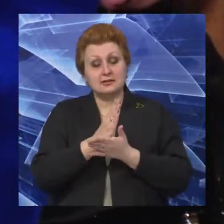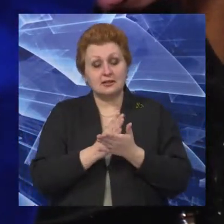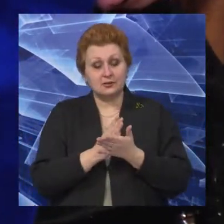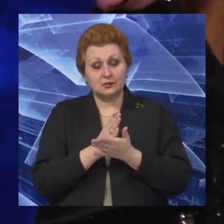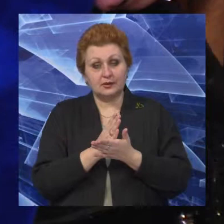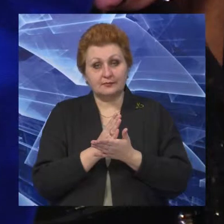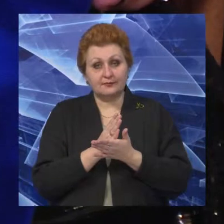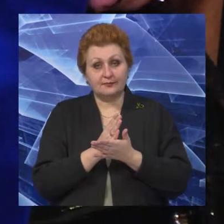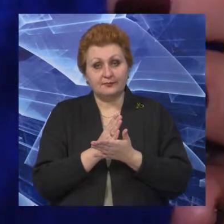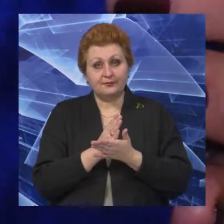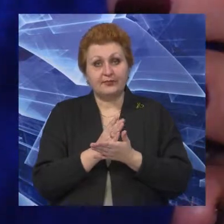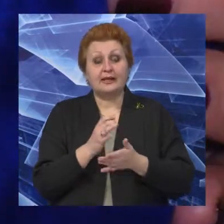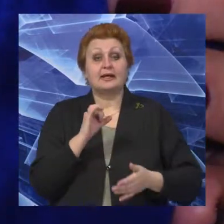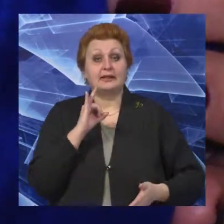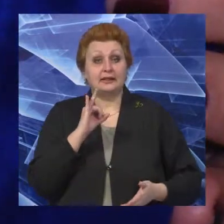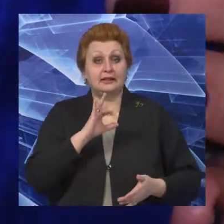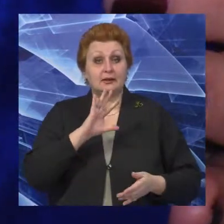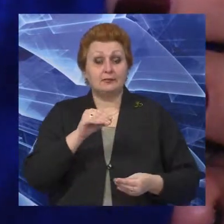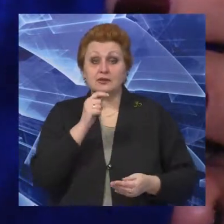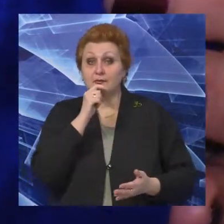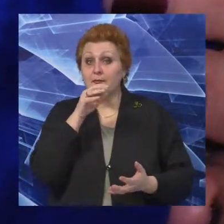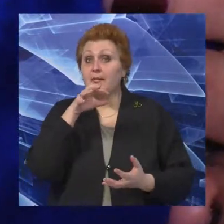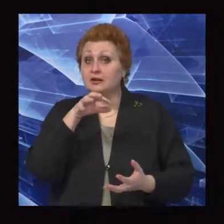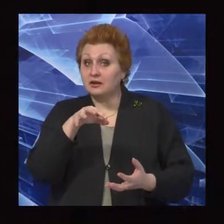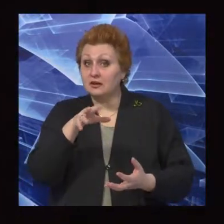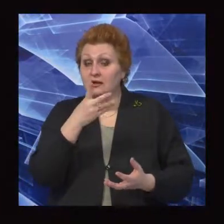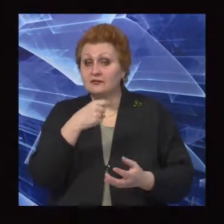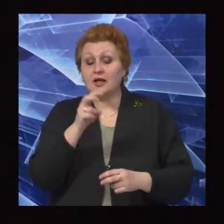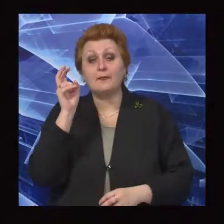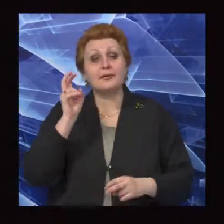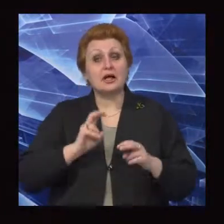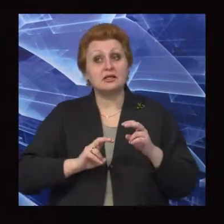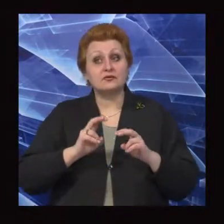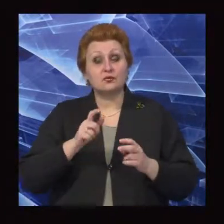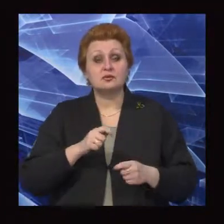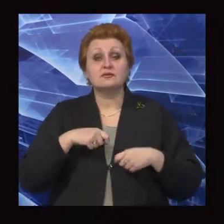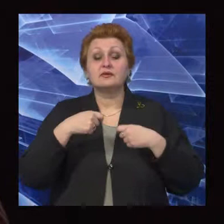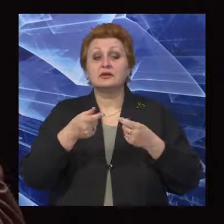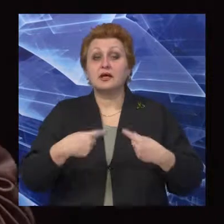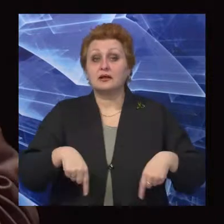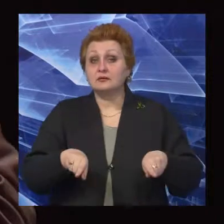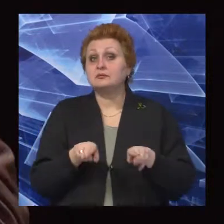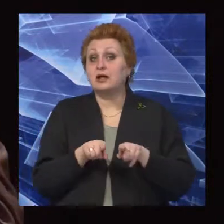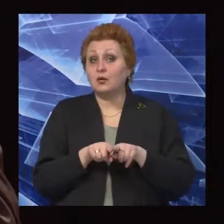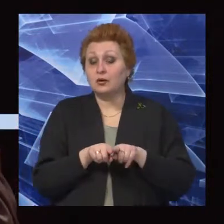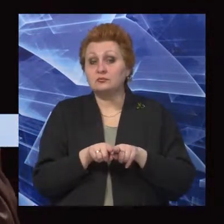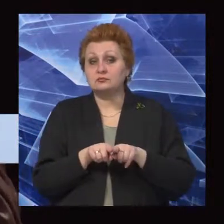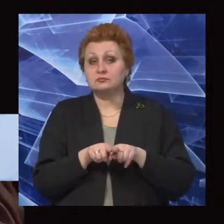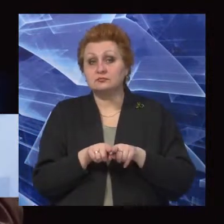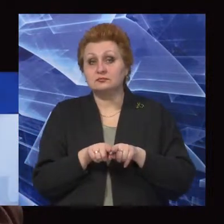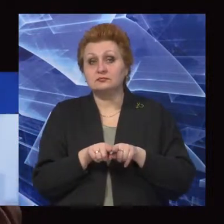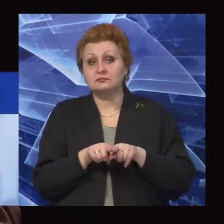в газовой отрасли. Не обошлось, естественно, и без сюрпризов. Для производства дарит предприятию